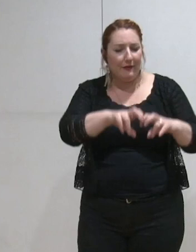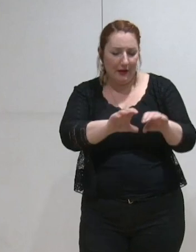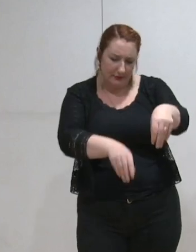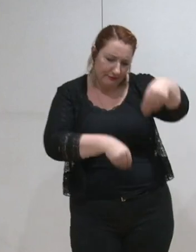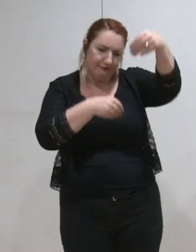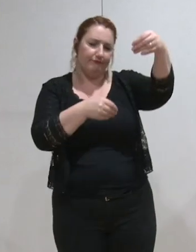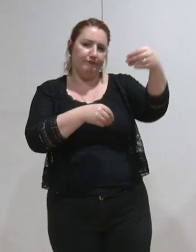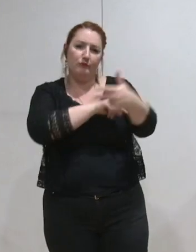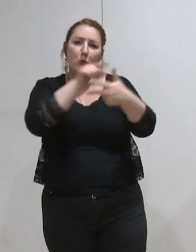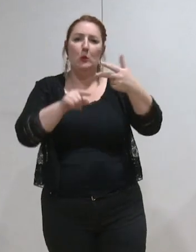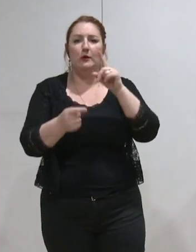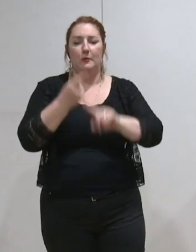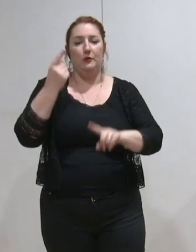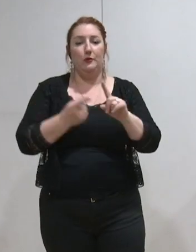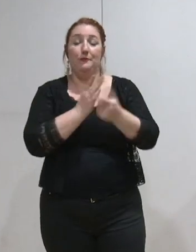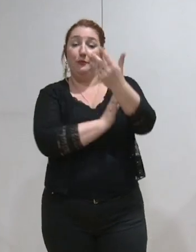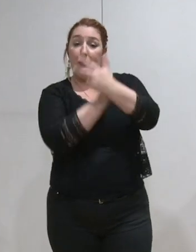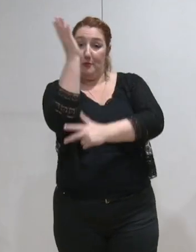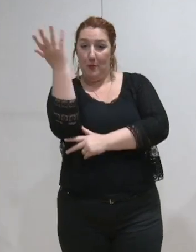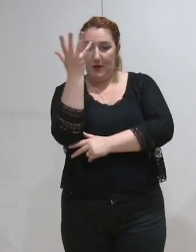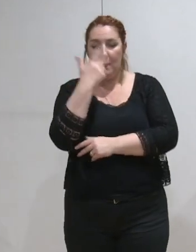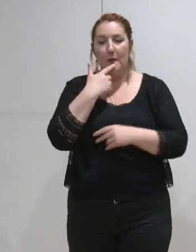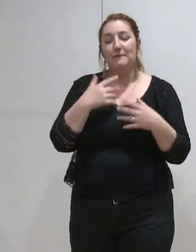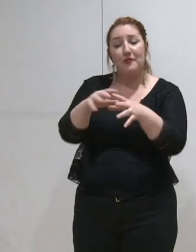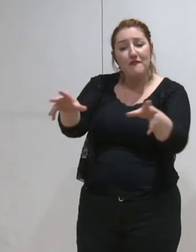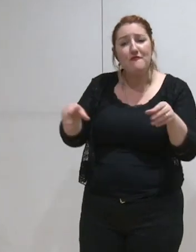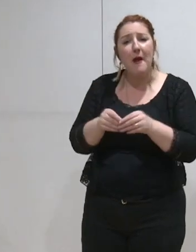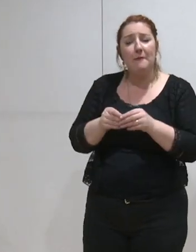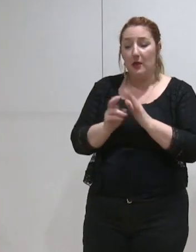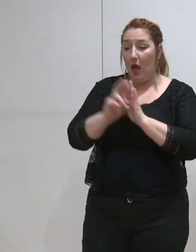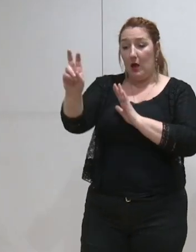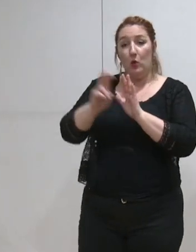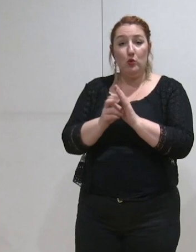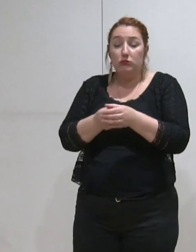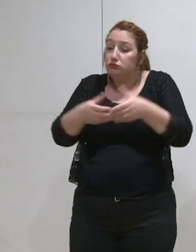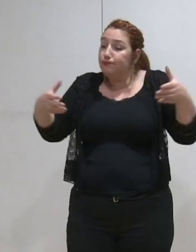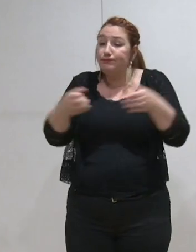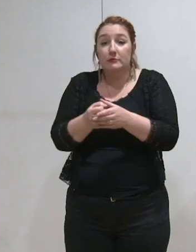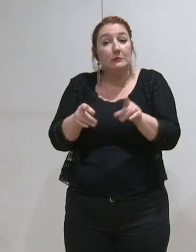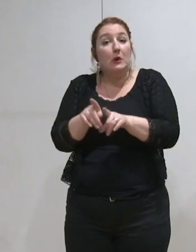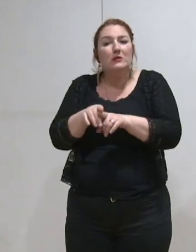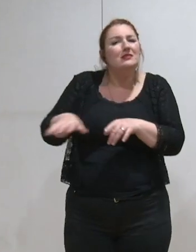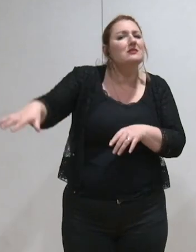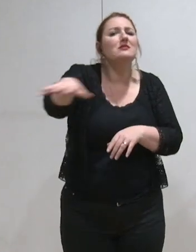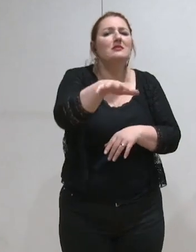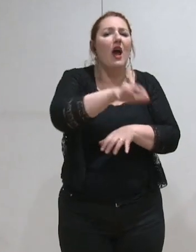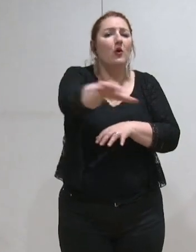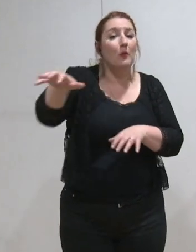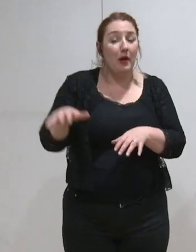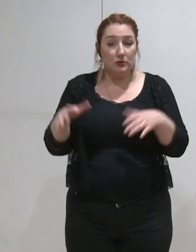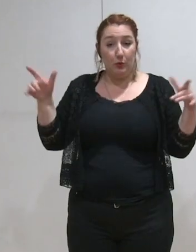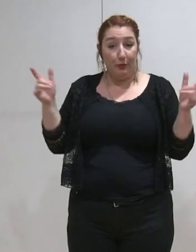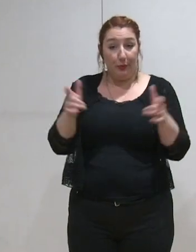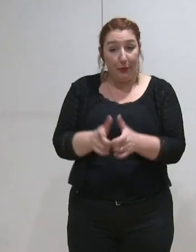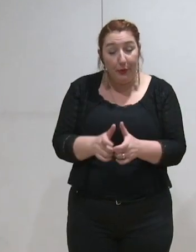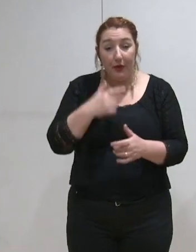le premier c'est que la taille des ménages à Grenoble comme dans l'agglomération continue de diminuer nous sommes aujourd'hui à 1,9 personnes